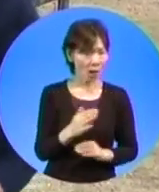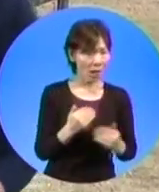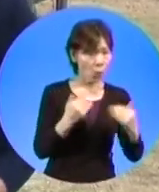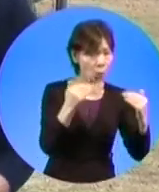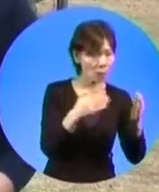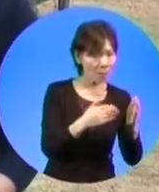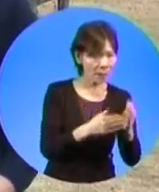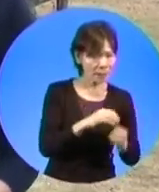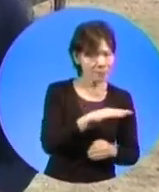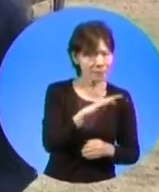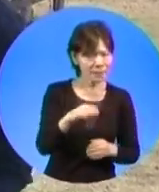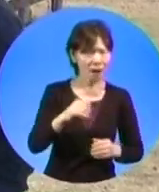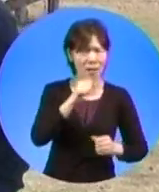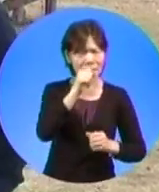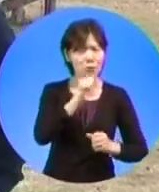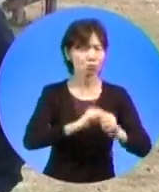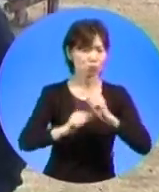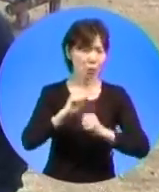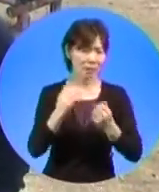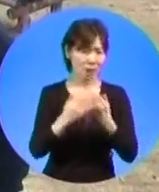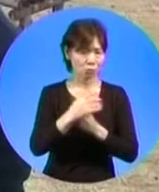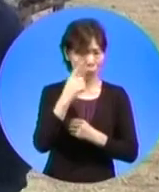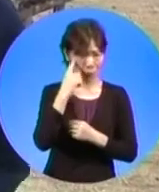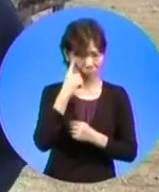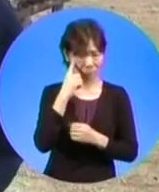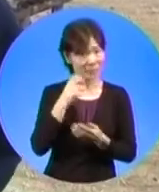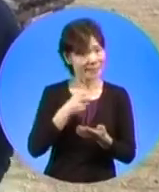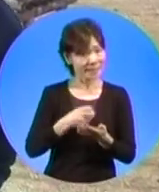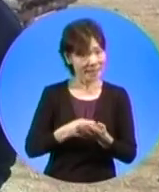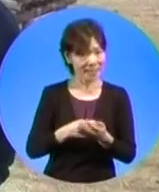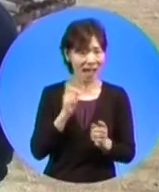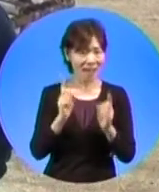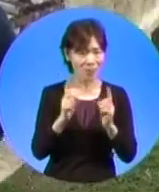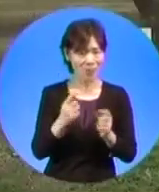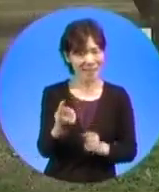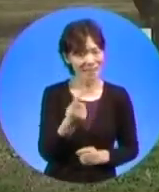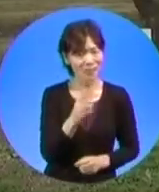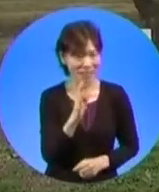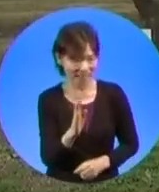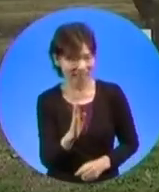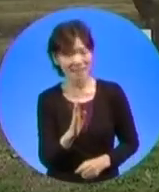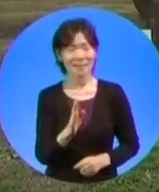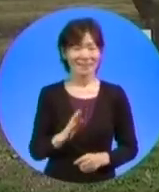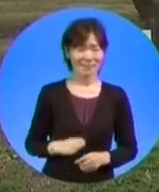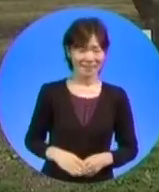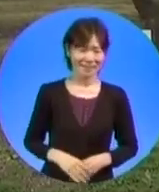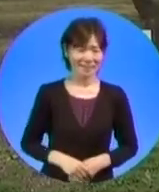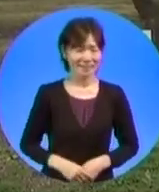で楽しめると思います。いい運動になると思いますから、ぜひ遊びに来てみてください。